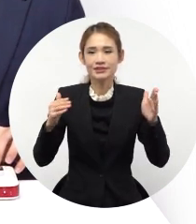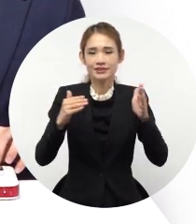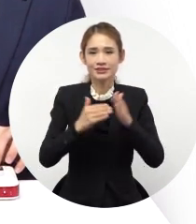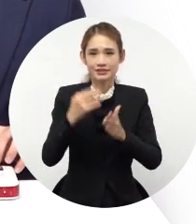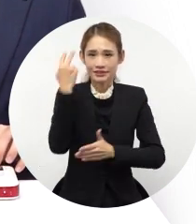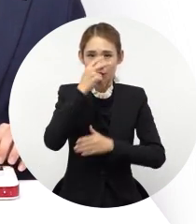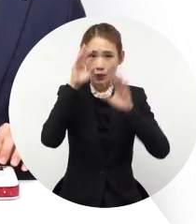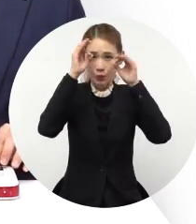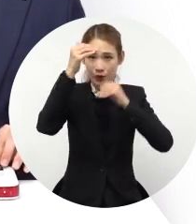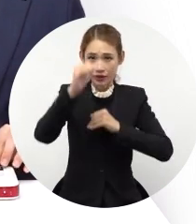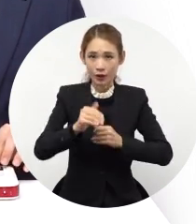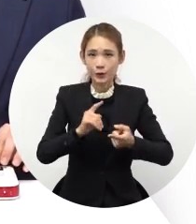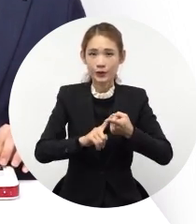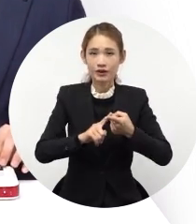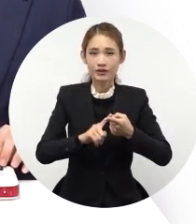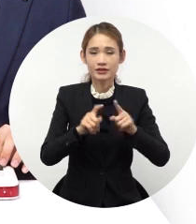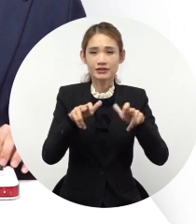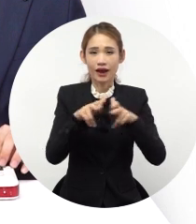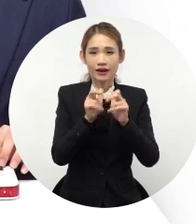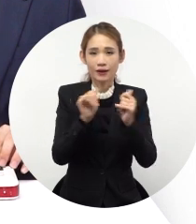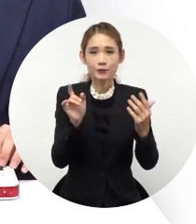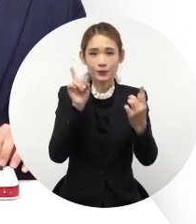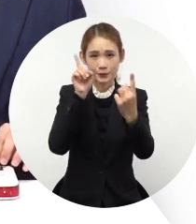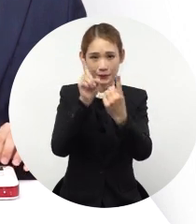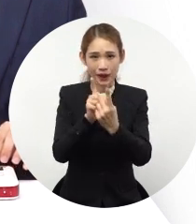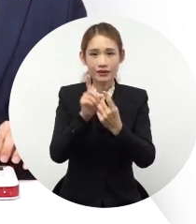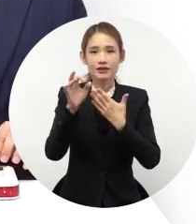지금까지 살펴본 것처럼 장애 당사자를 만났을 때